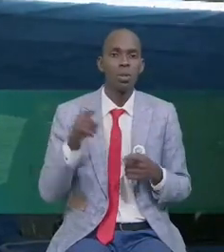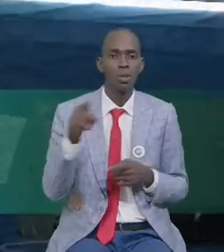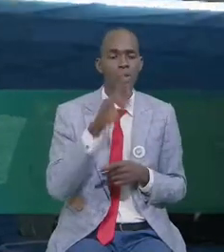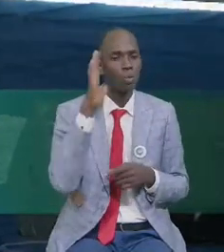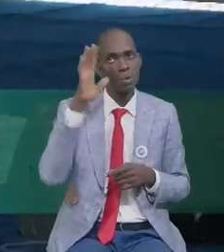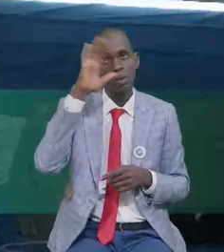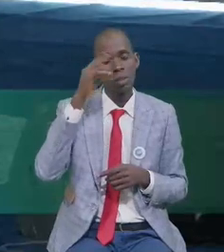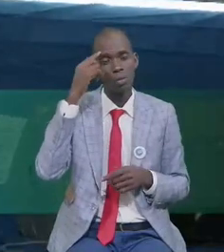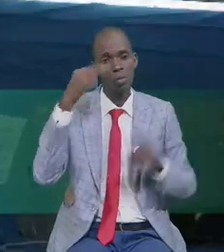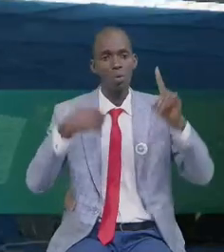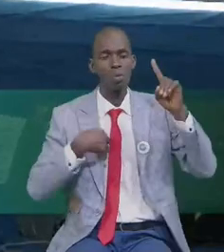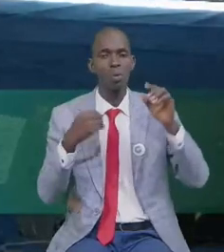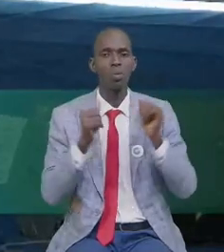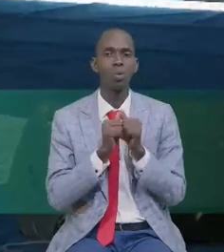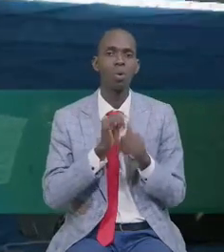votre cœur.